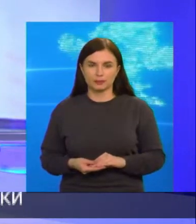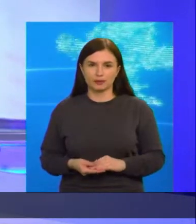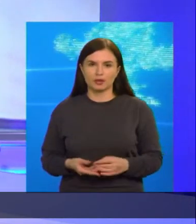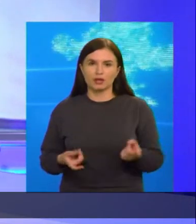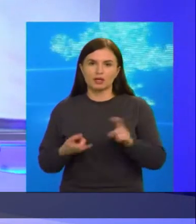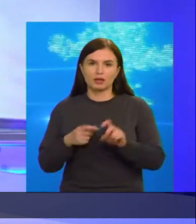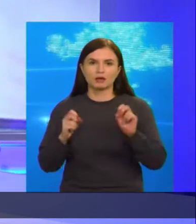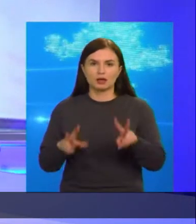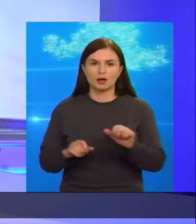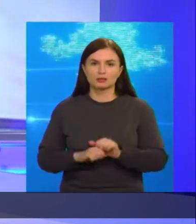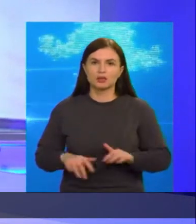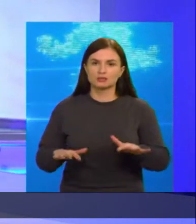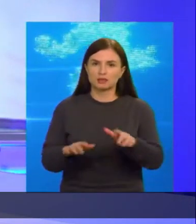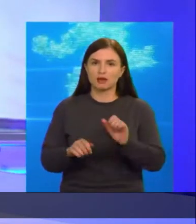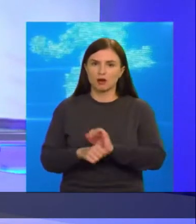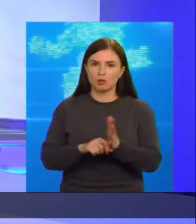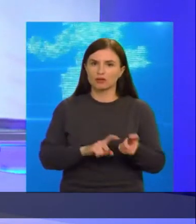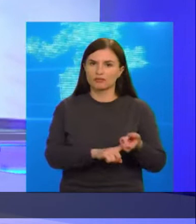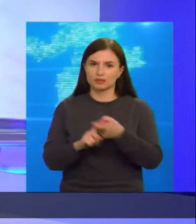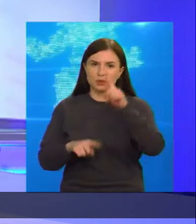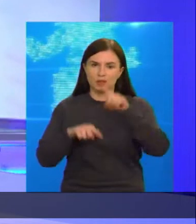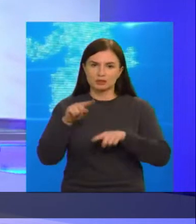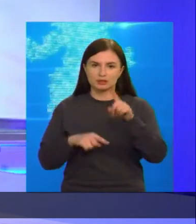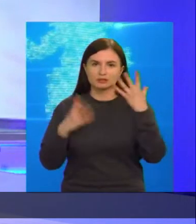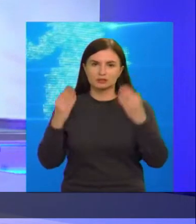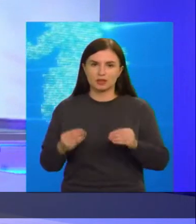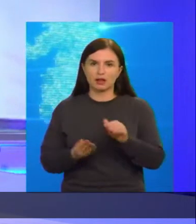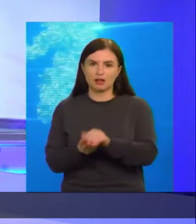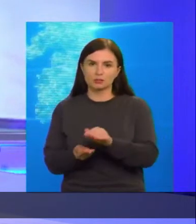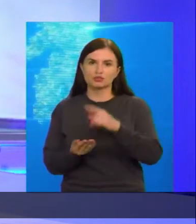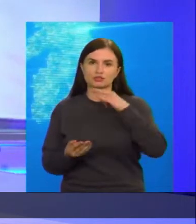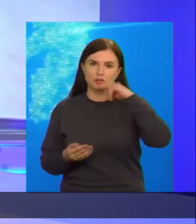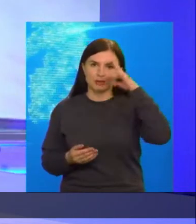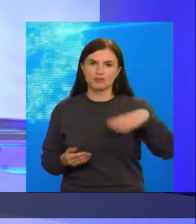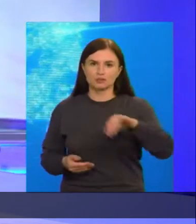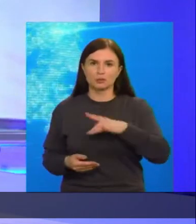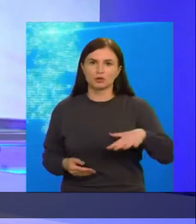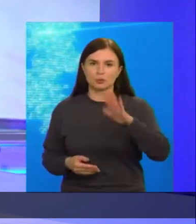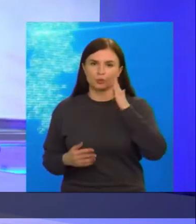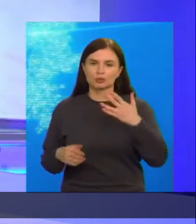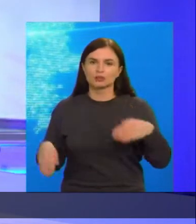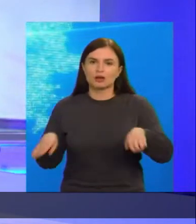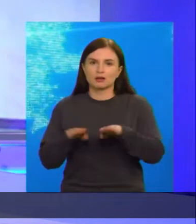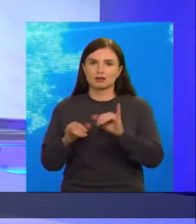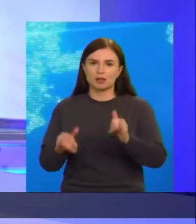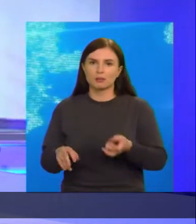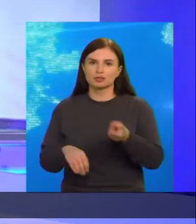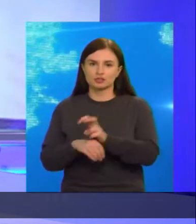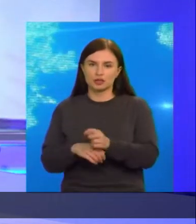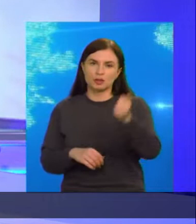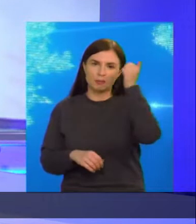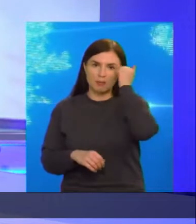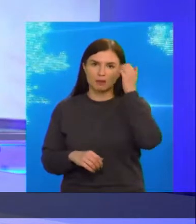Из-за угрозы распространения коронавируса в родительский день кладбища Челябинска, как и во всем регионе, будут закрыты для посещения. Отдать дань